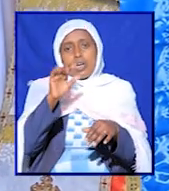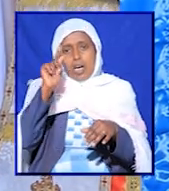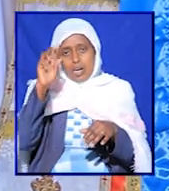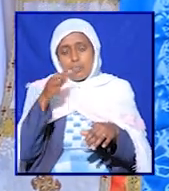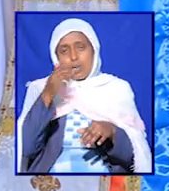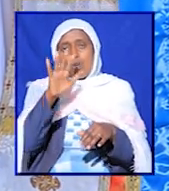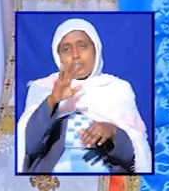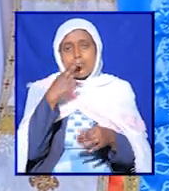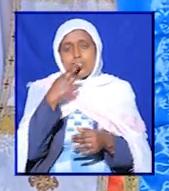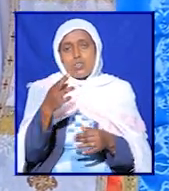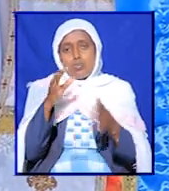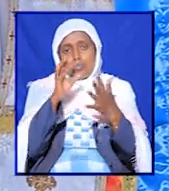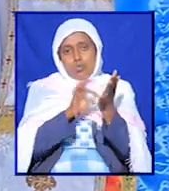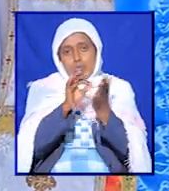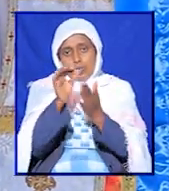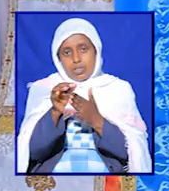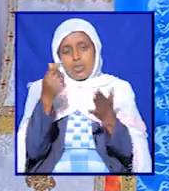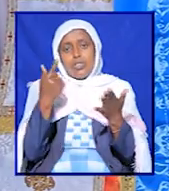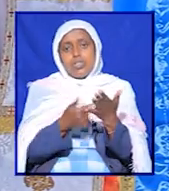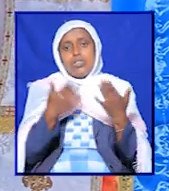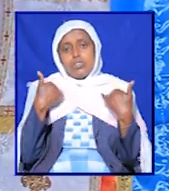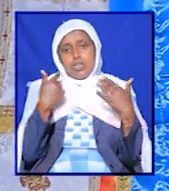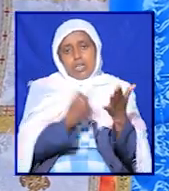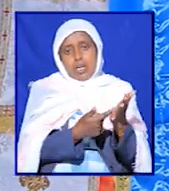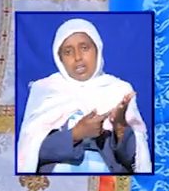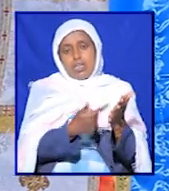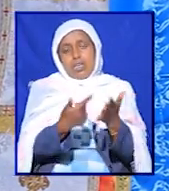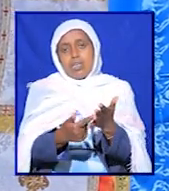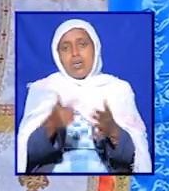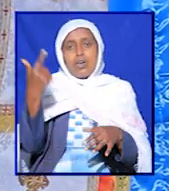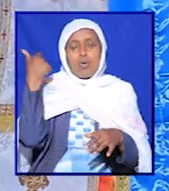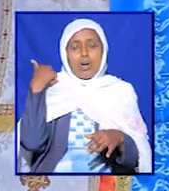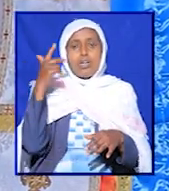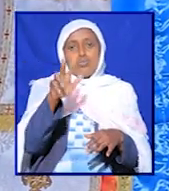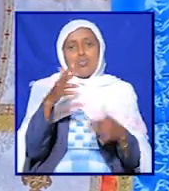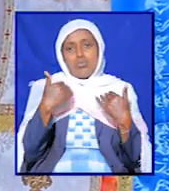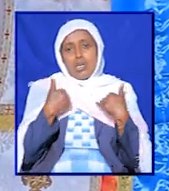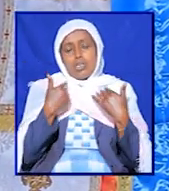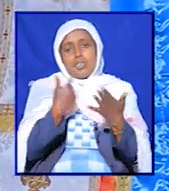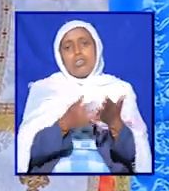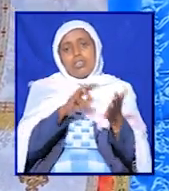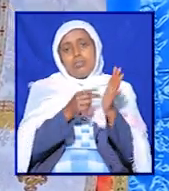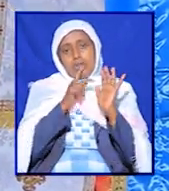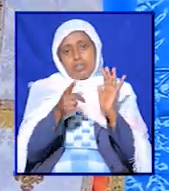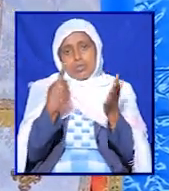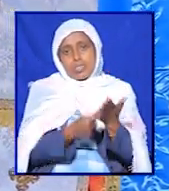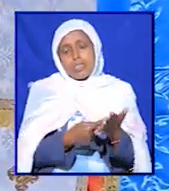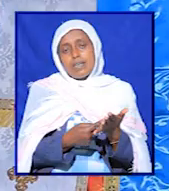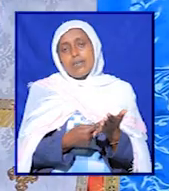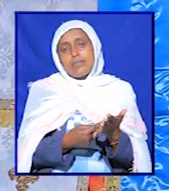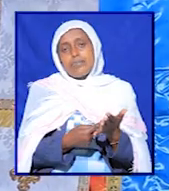ናቸው ብንቆጥራቸው። ከዚህ ይሄ አለ፣ ይሄ አለ፣ ከኋላ ሶስቱ አሉ። እነዚህ ማለት ነው